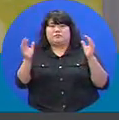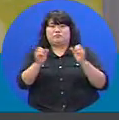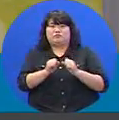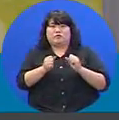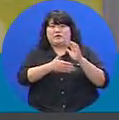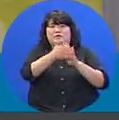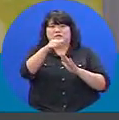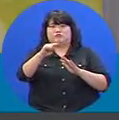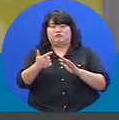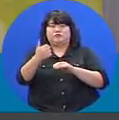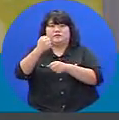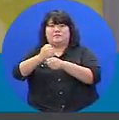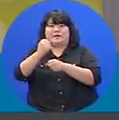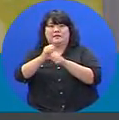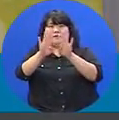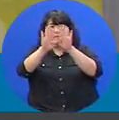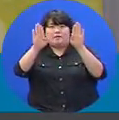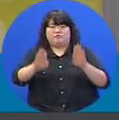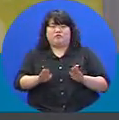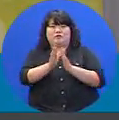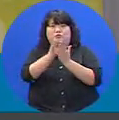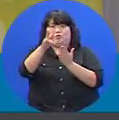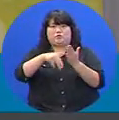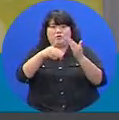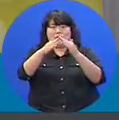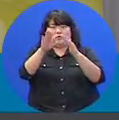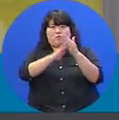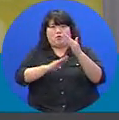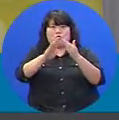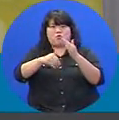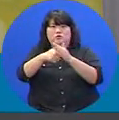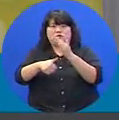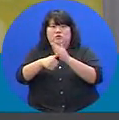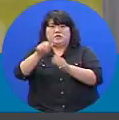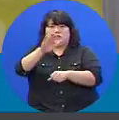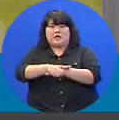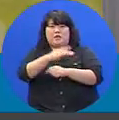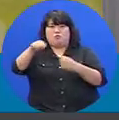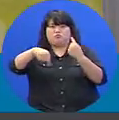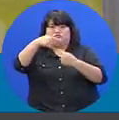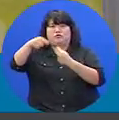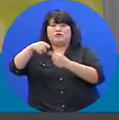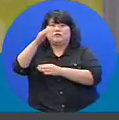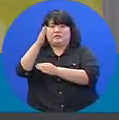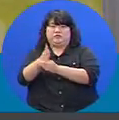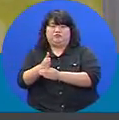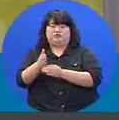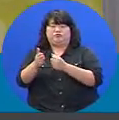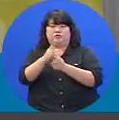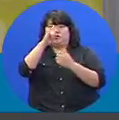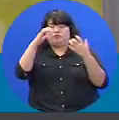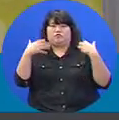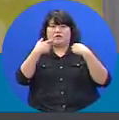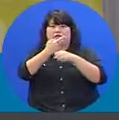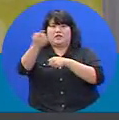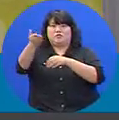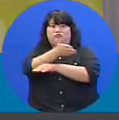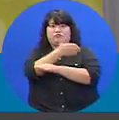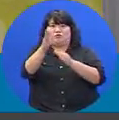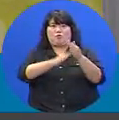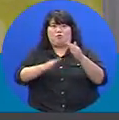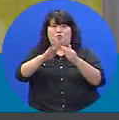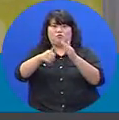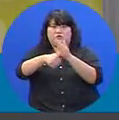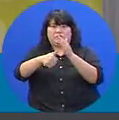전라북도와 시군이 만든 박물관과 도서관 등 공공시설이 부실하게 운영되고 있습니다. 정부가 내년부터